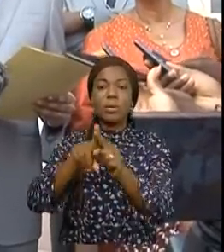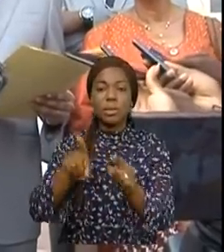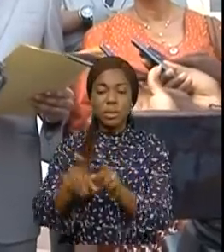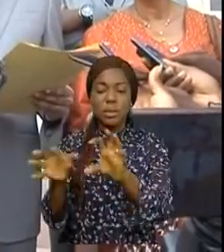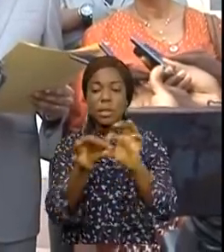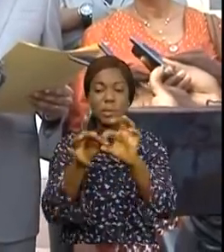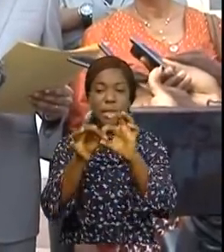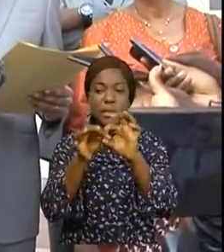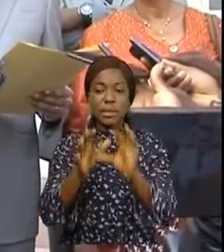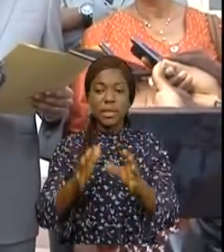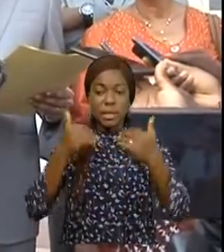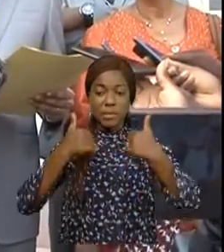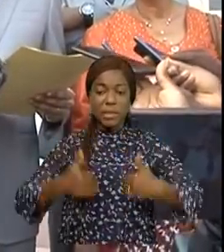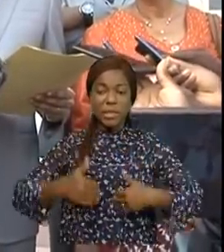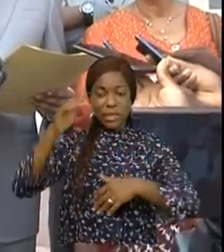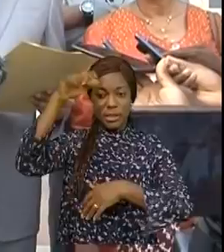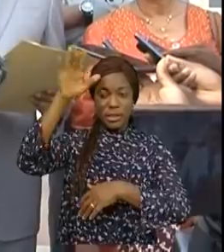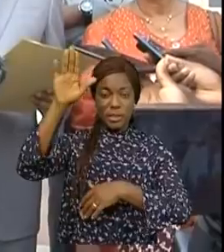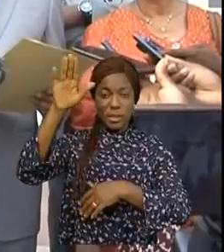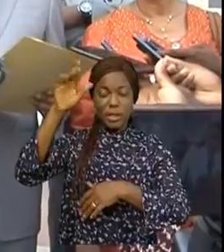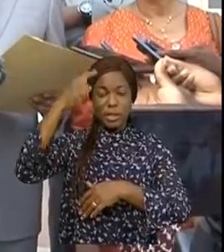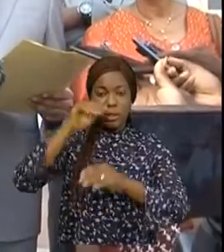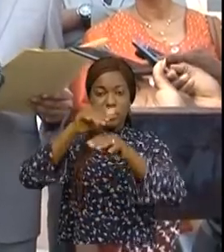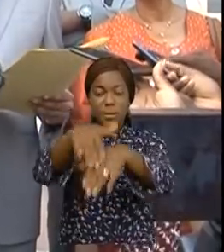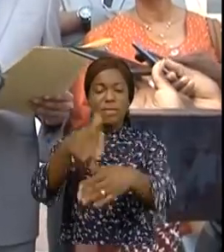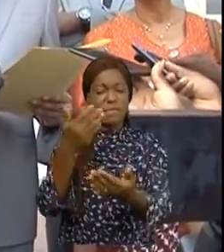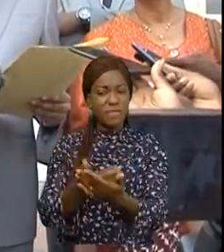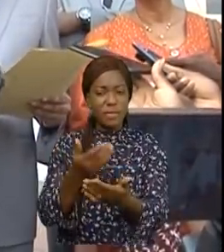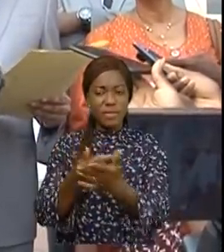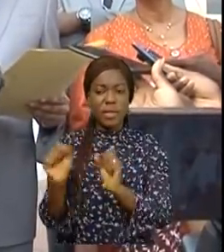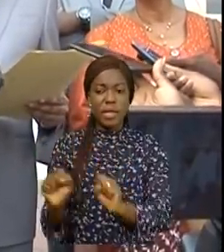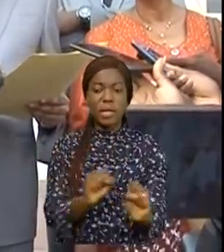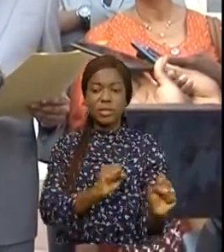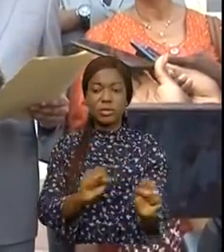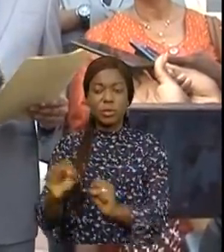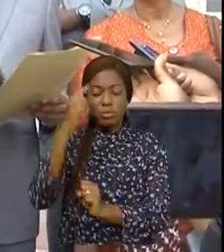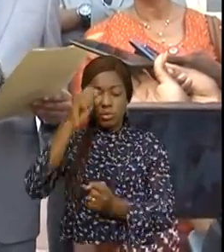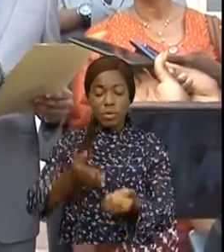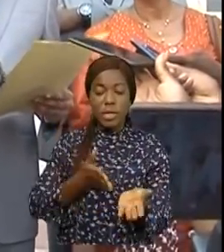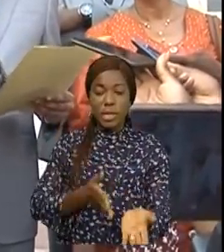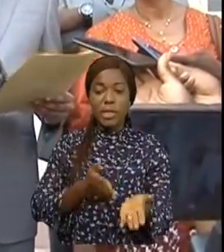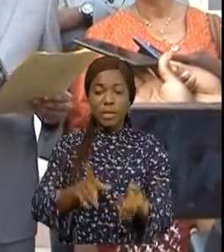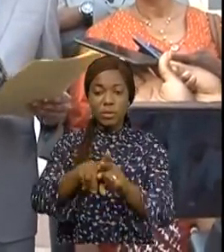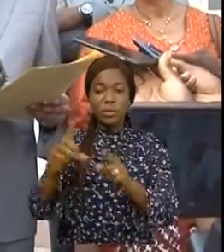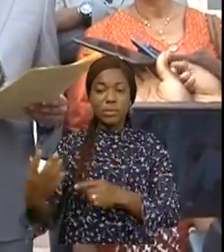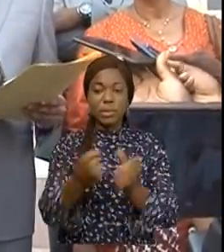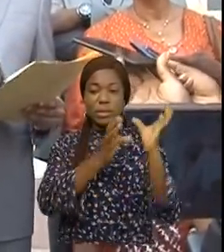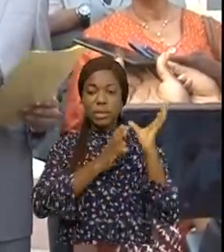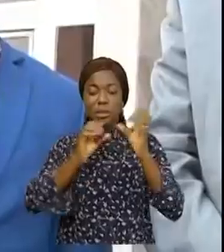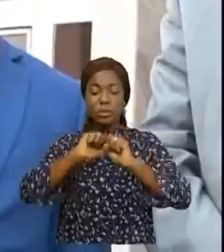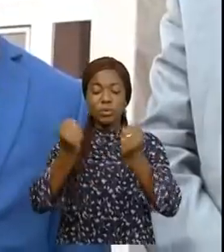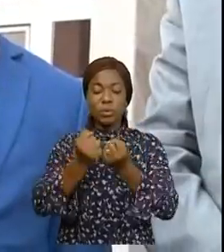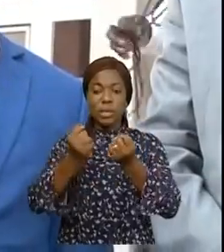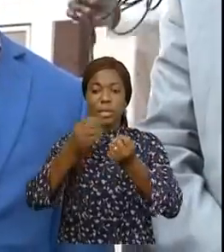partenaires humanitaires étrangers d'engager très rapidement des actions en vue d'une prise en charge sociale et